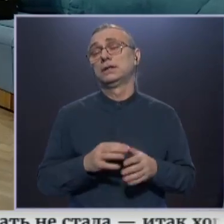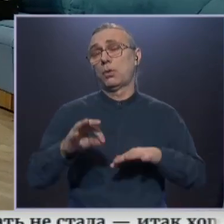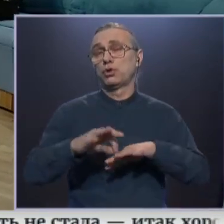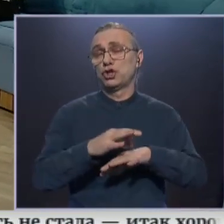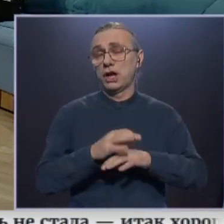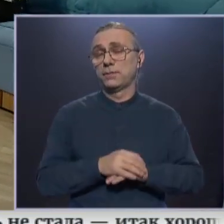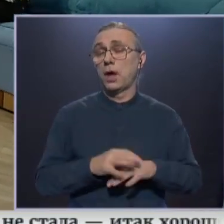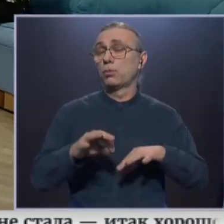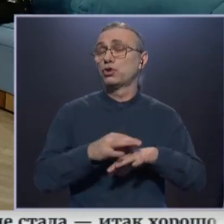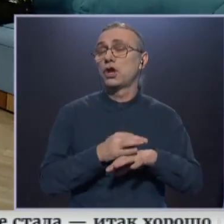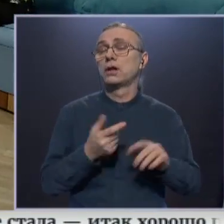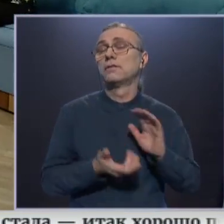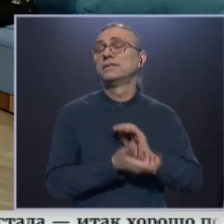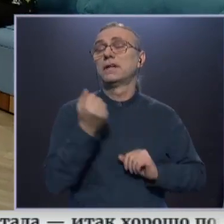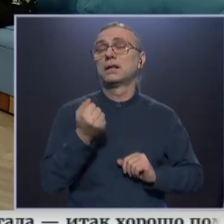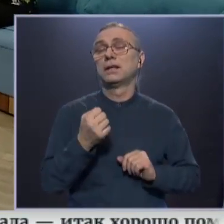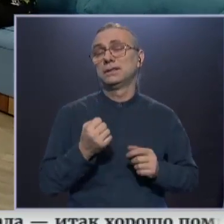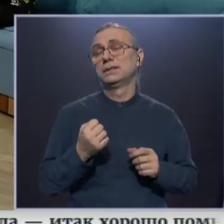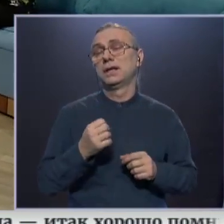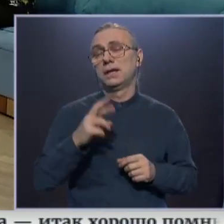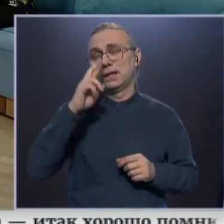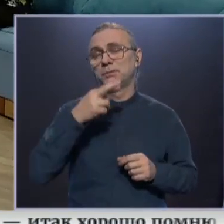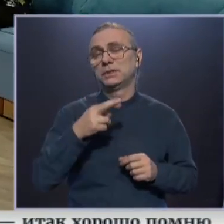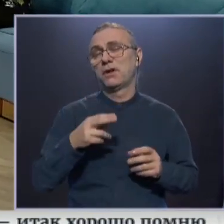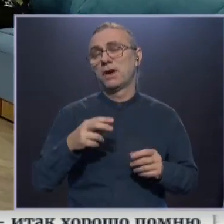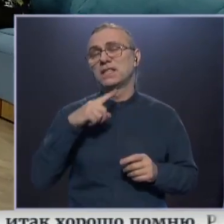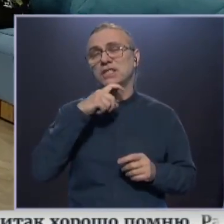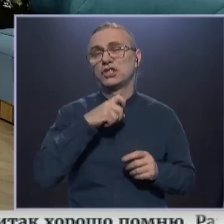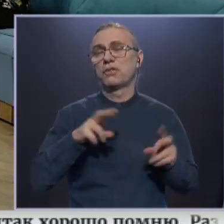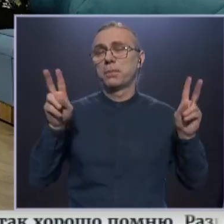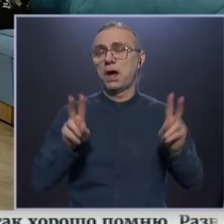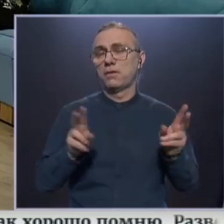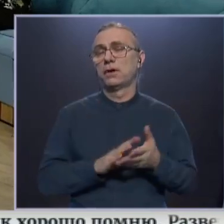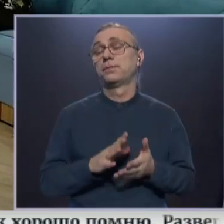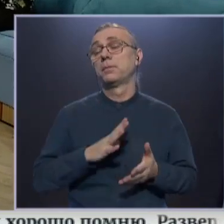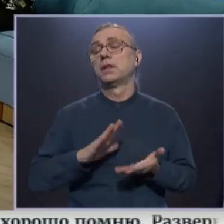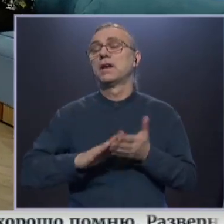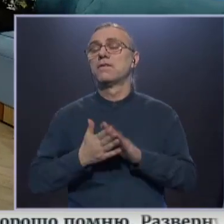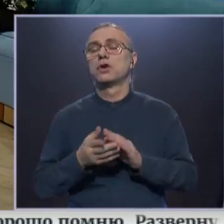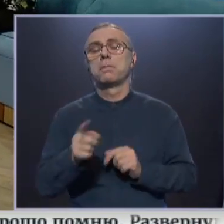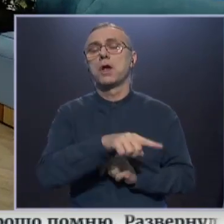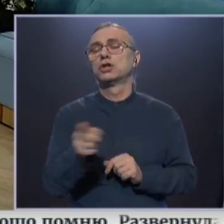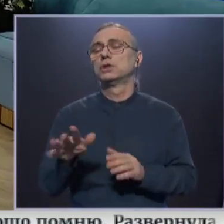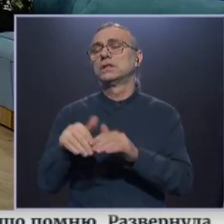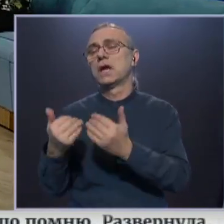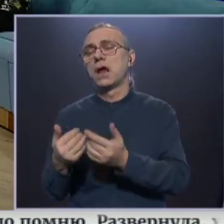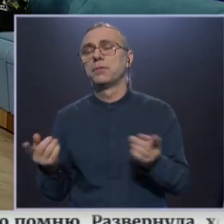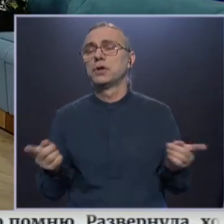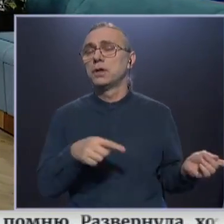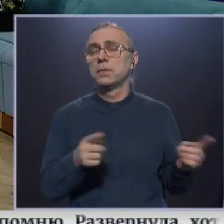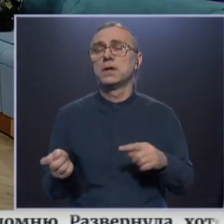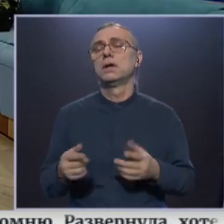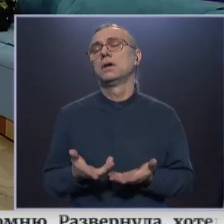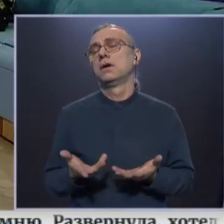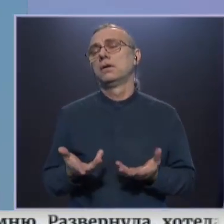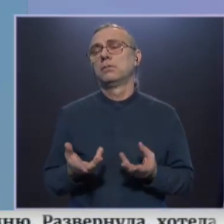римского права, когда уже обручение были договоренности между семьями, финансовые какие-то договоренности по жилью, по проживанию, по приданному,